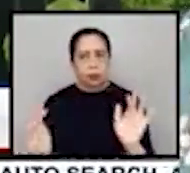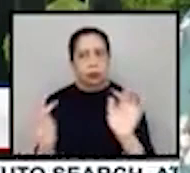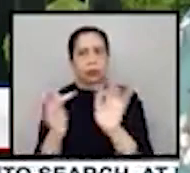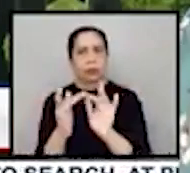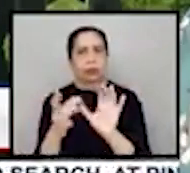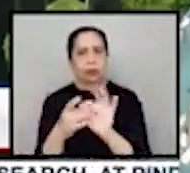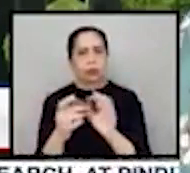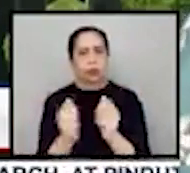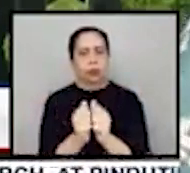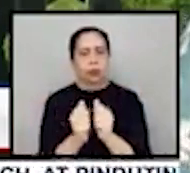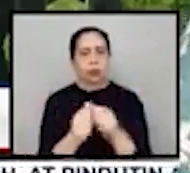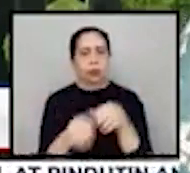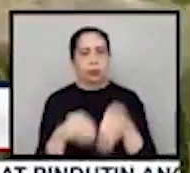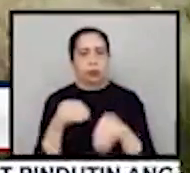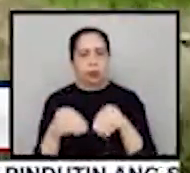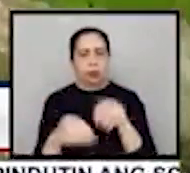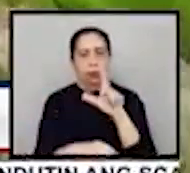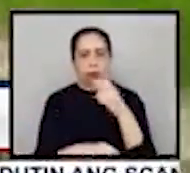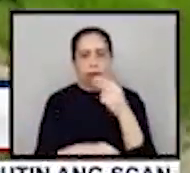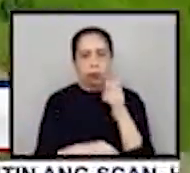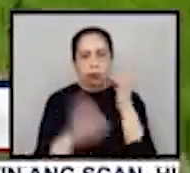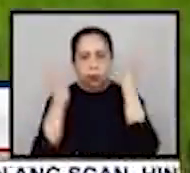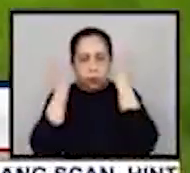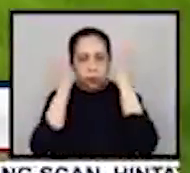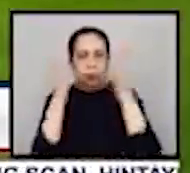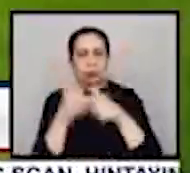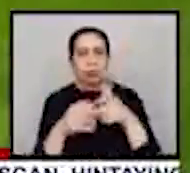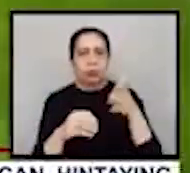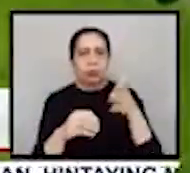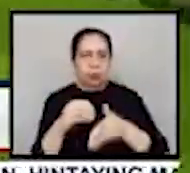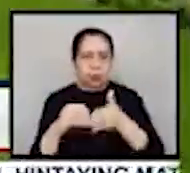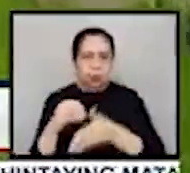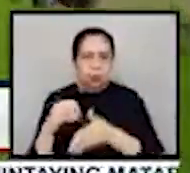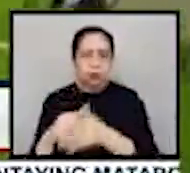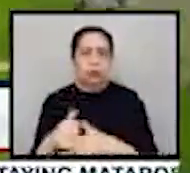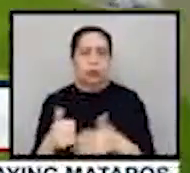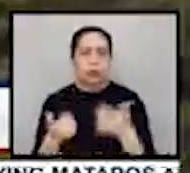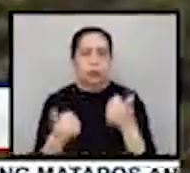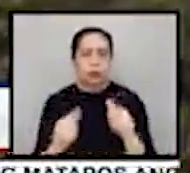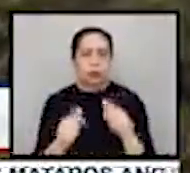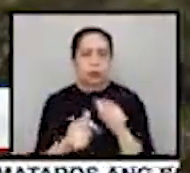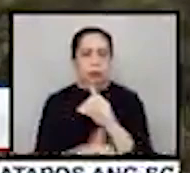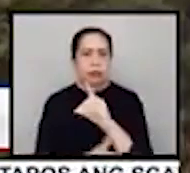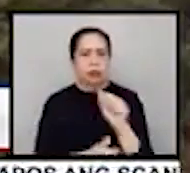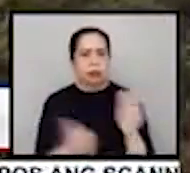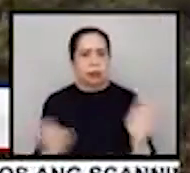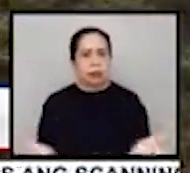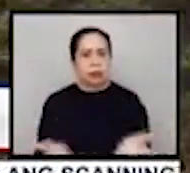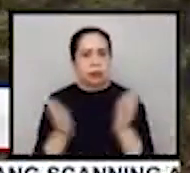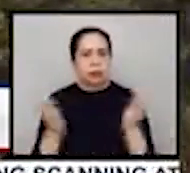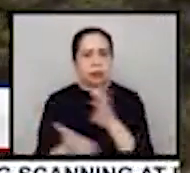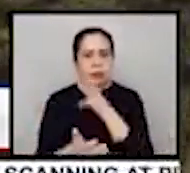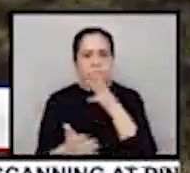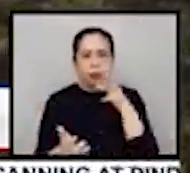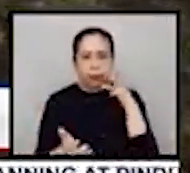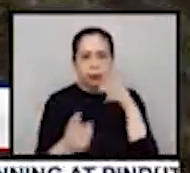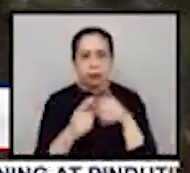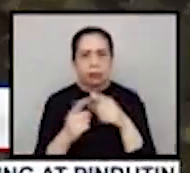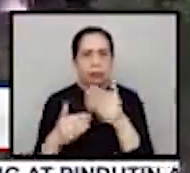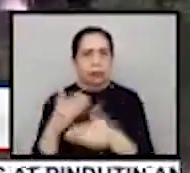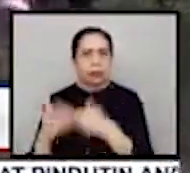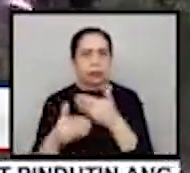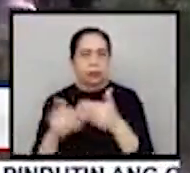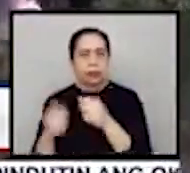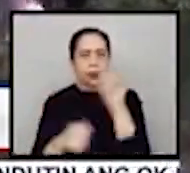ng lettuce, ng kamatis. Sinisikap din ng DA na hikayatin ang mga magsasaka na iproseso ang mga sobrang